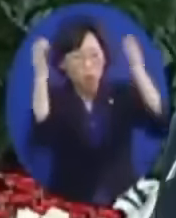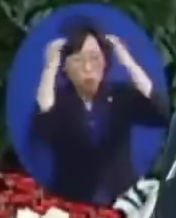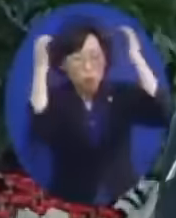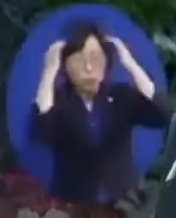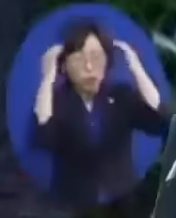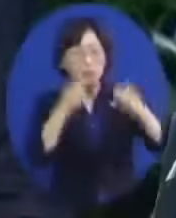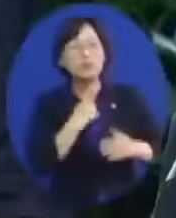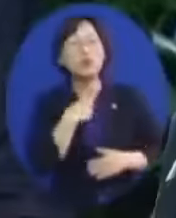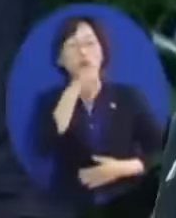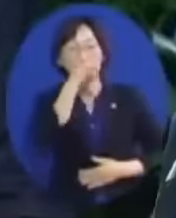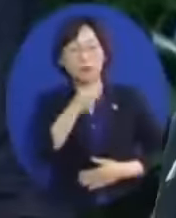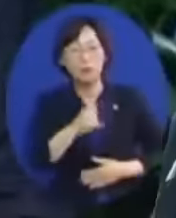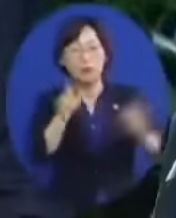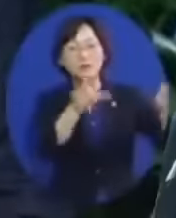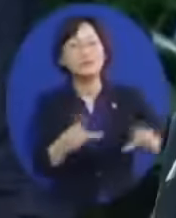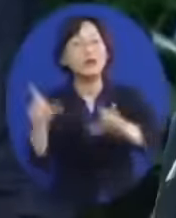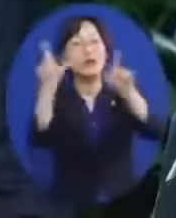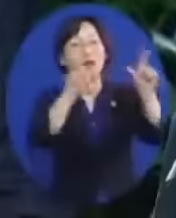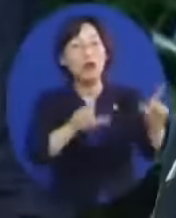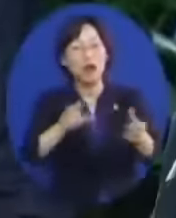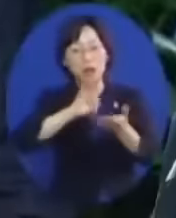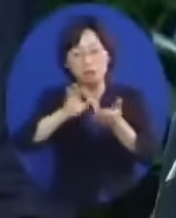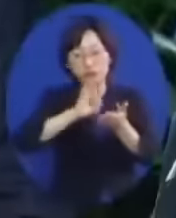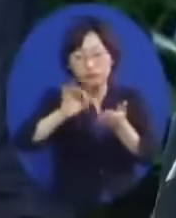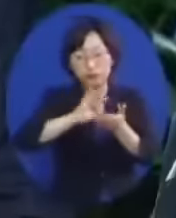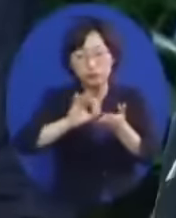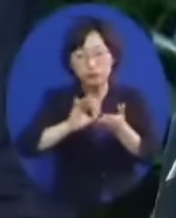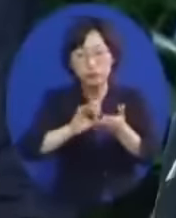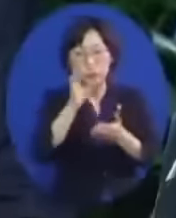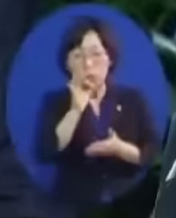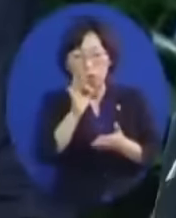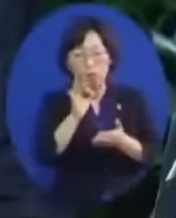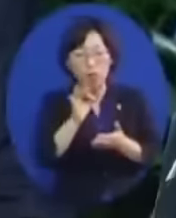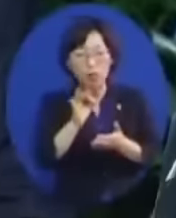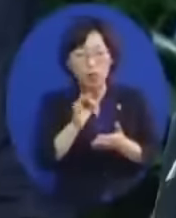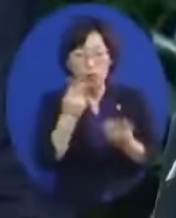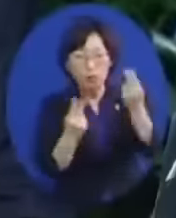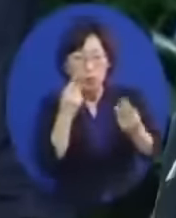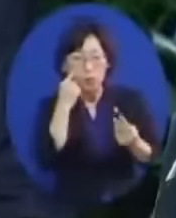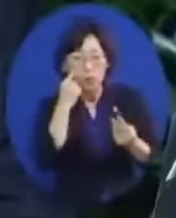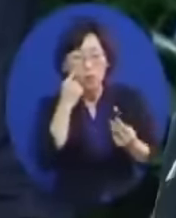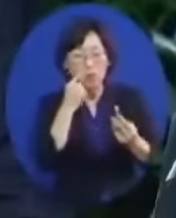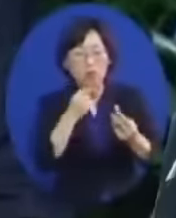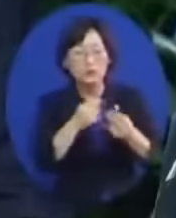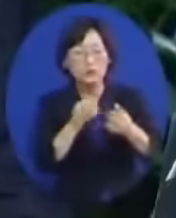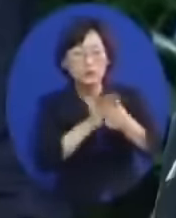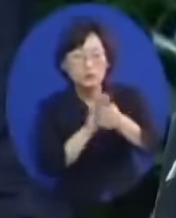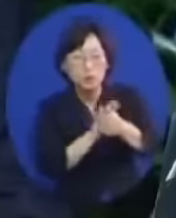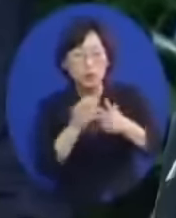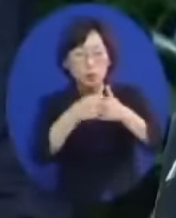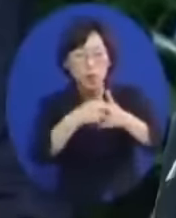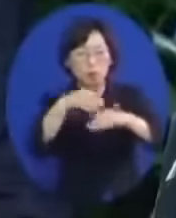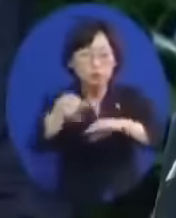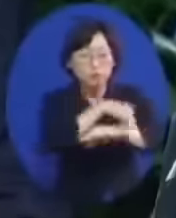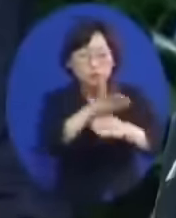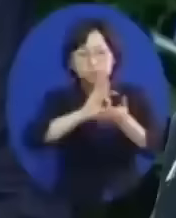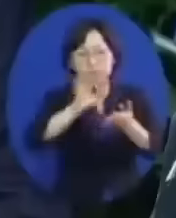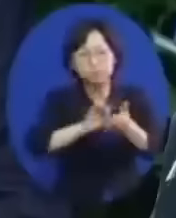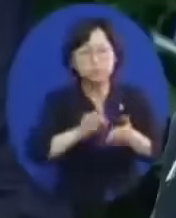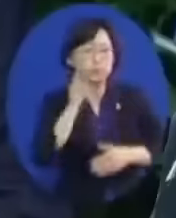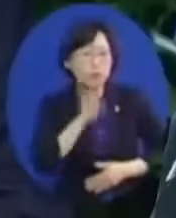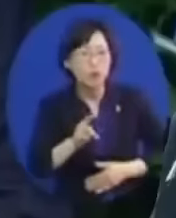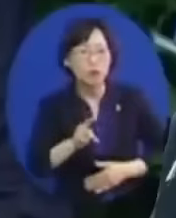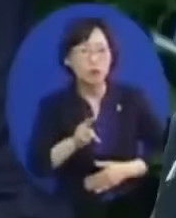것입니다. 생활비 중에서 치료비가 막대하게 나가고 있는 것입니다. 그뿐 아니라 생활고의짐이 있는 것입니다. 요